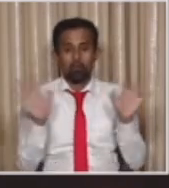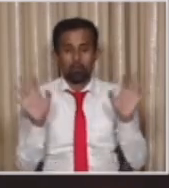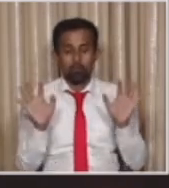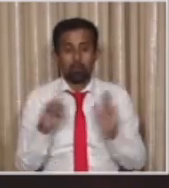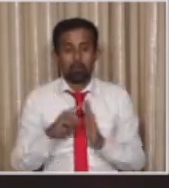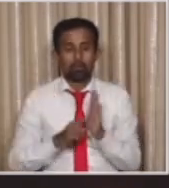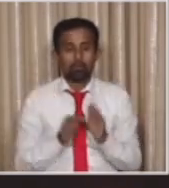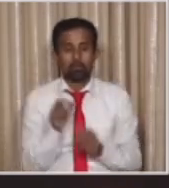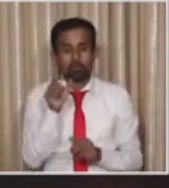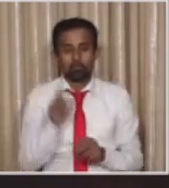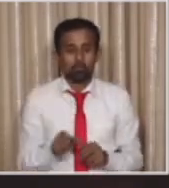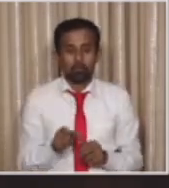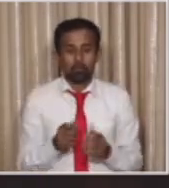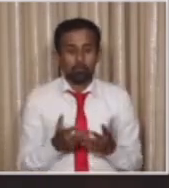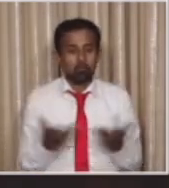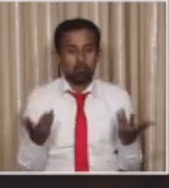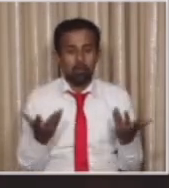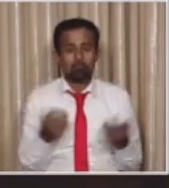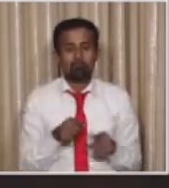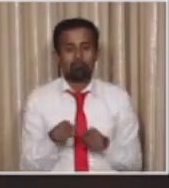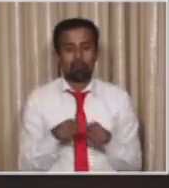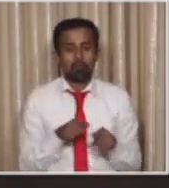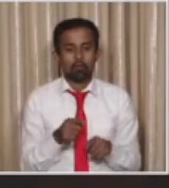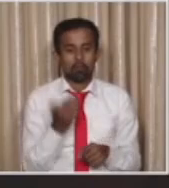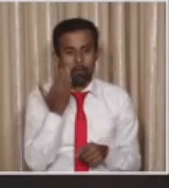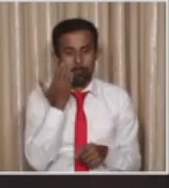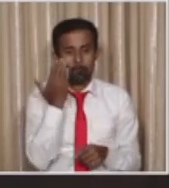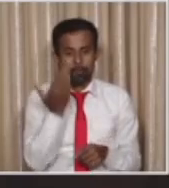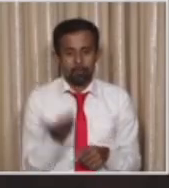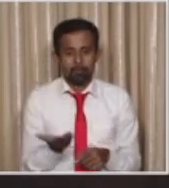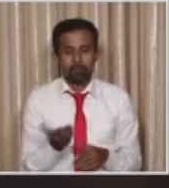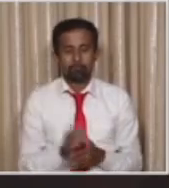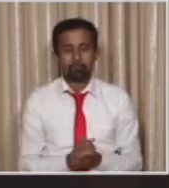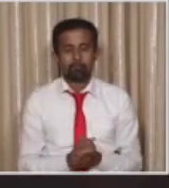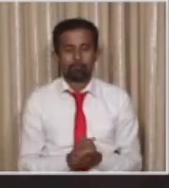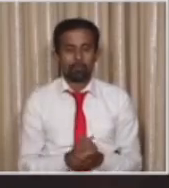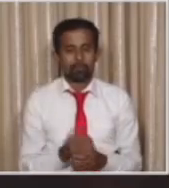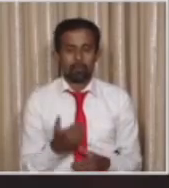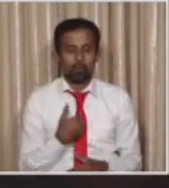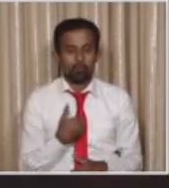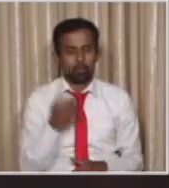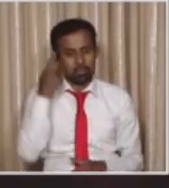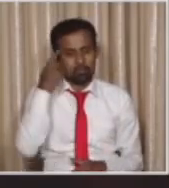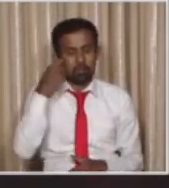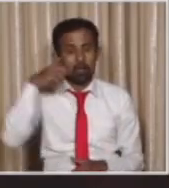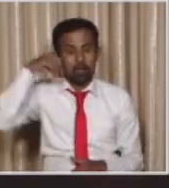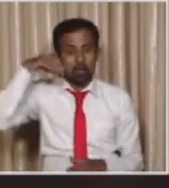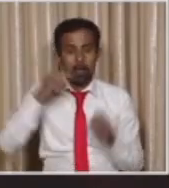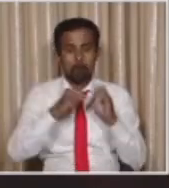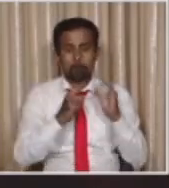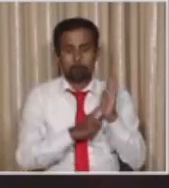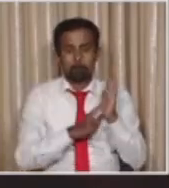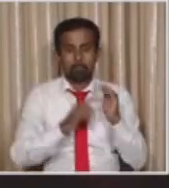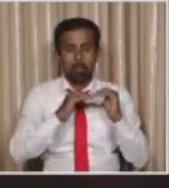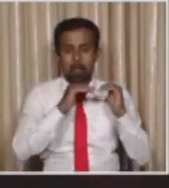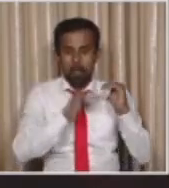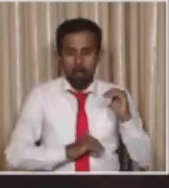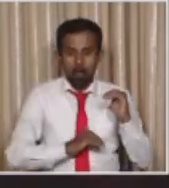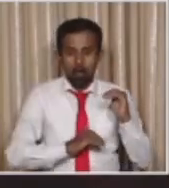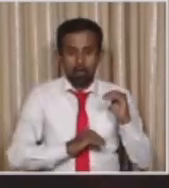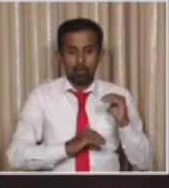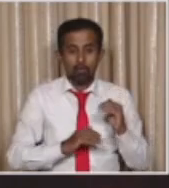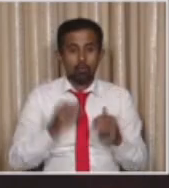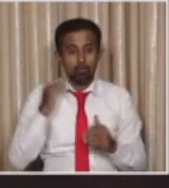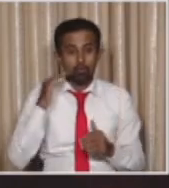ජනක රත්නායක අසමත් වීමයි මම මේක ඇතුලේ දකින්නේ දැන් අපි හිතමුකෝ ලයිට් බිල අඩු කිරීම පිළිබඳ මහජන